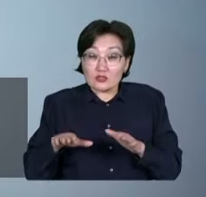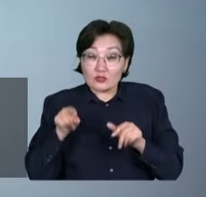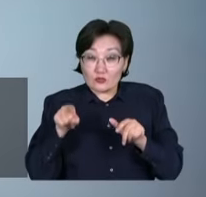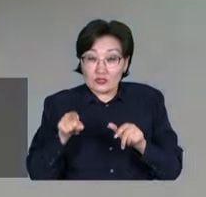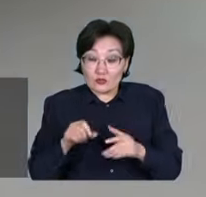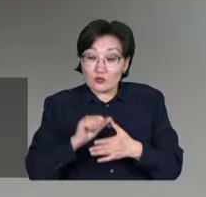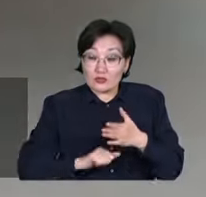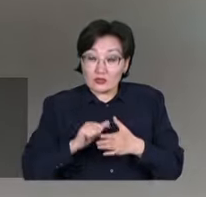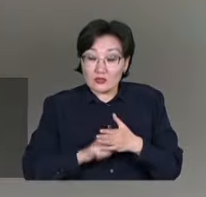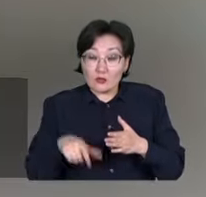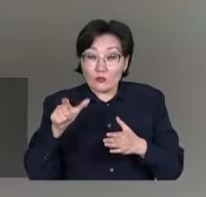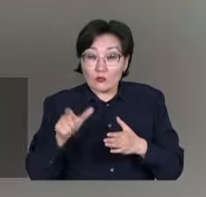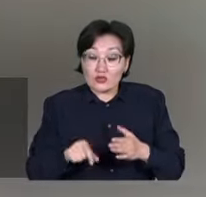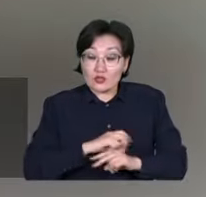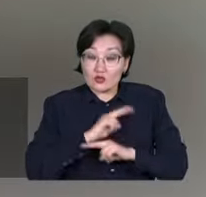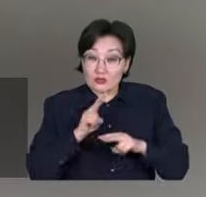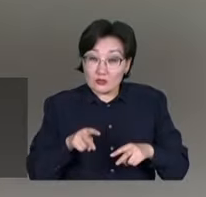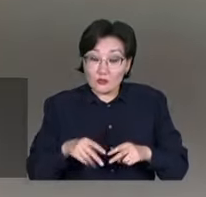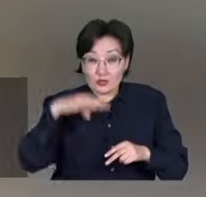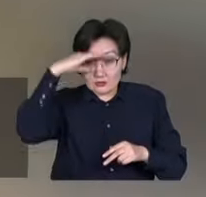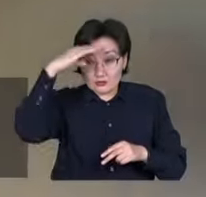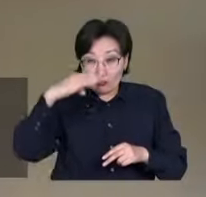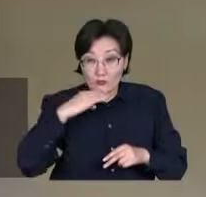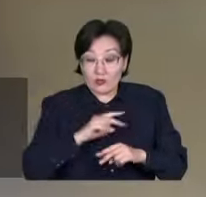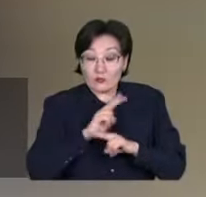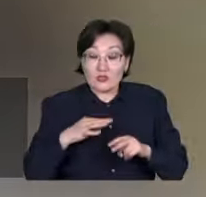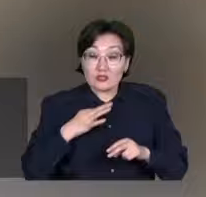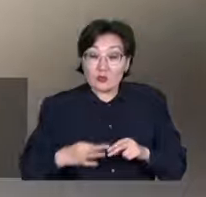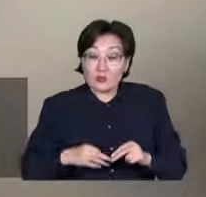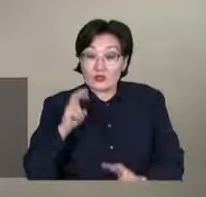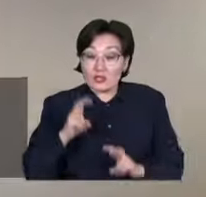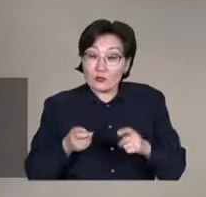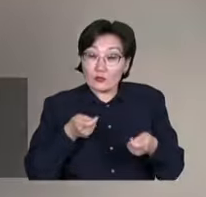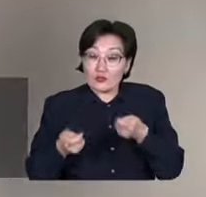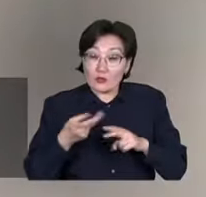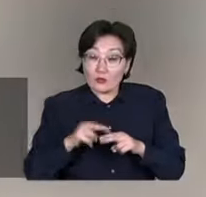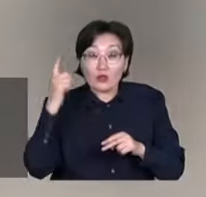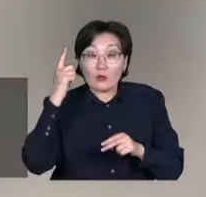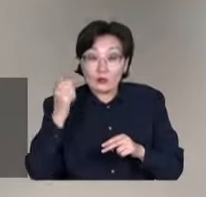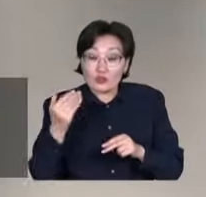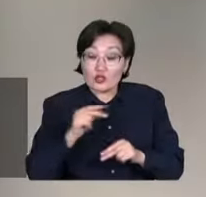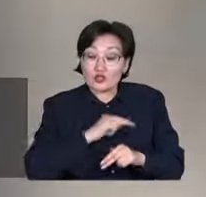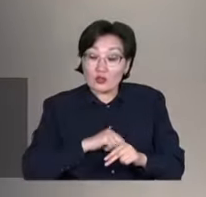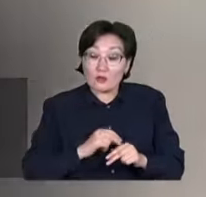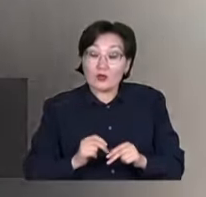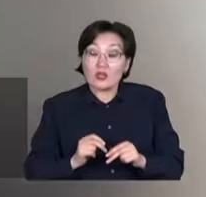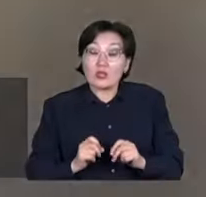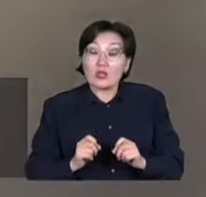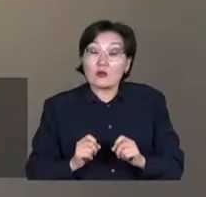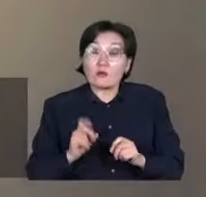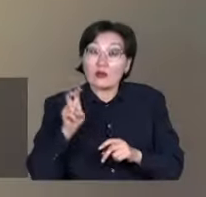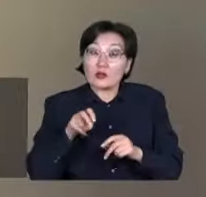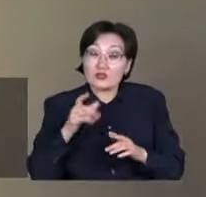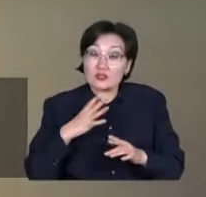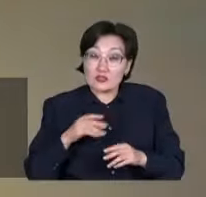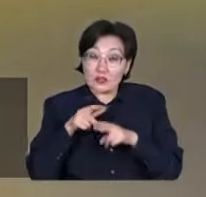осы себептен азамат көз жұмып отыр. Әкесінен айрылған ол кәсіпорын басшылығы мұны біле тұра, оны жұмысқа шығуға мәжбүрледі. Ал